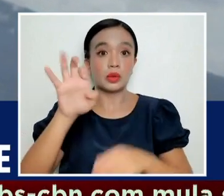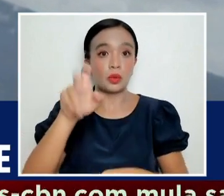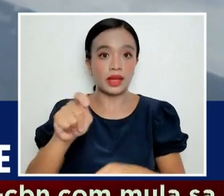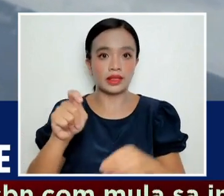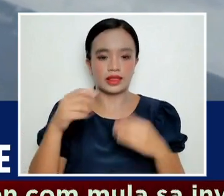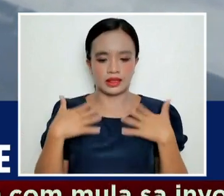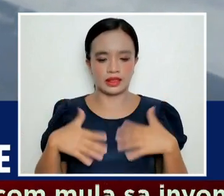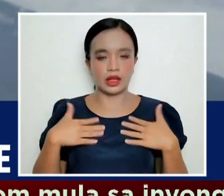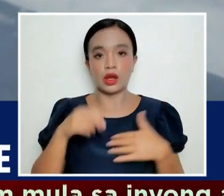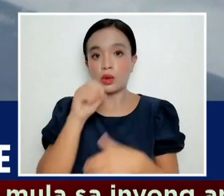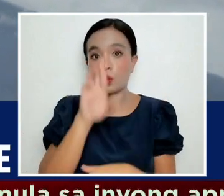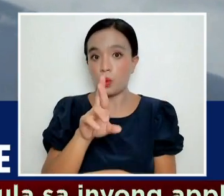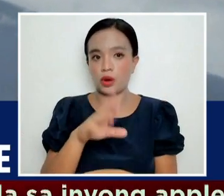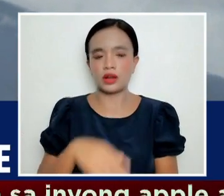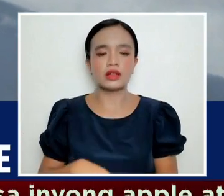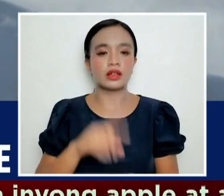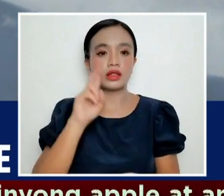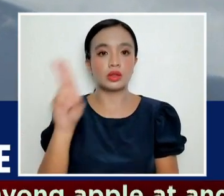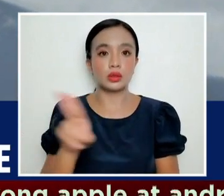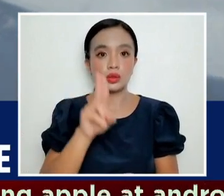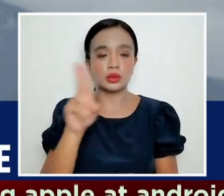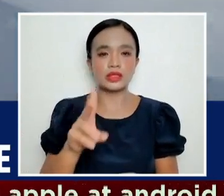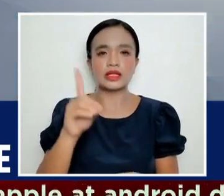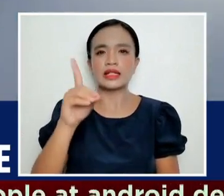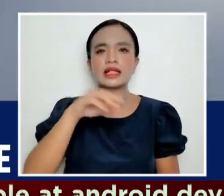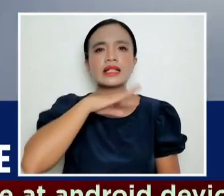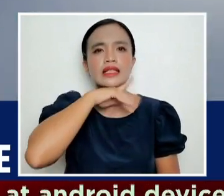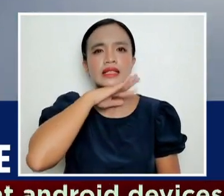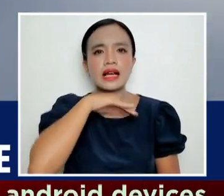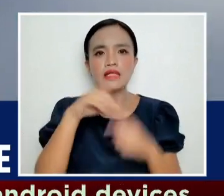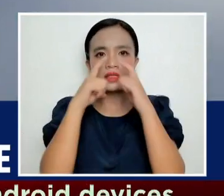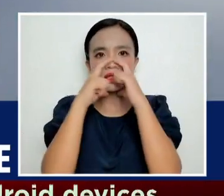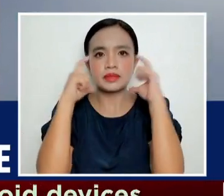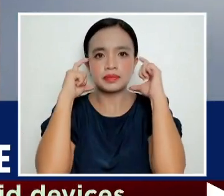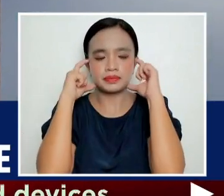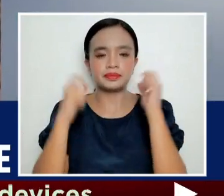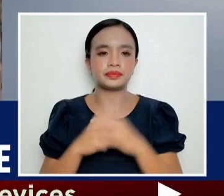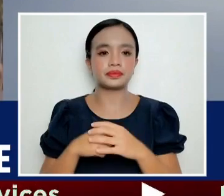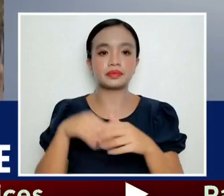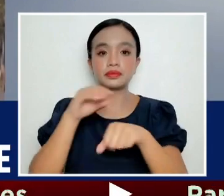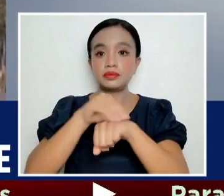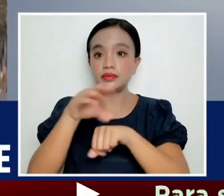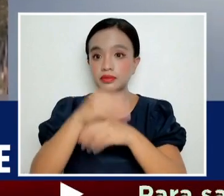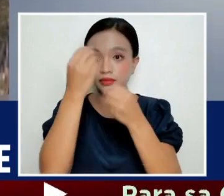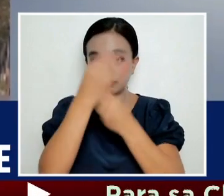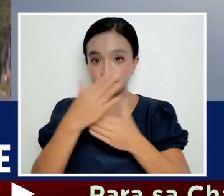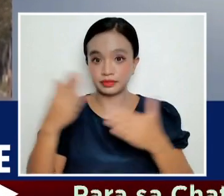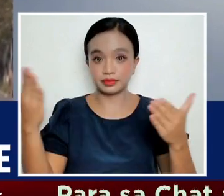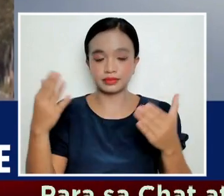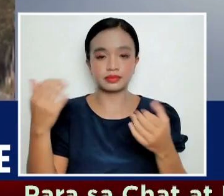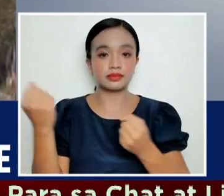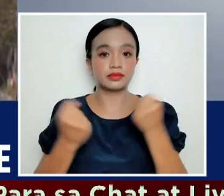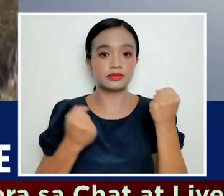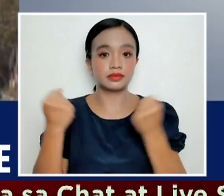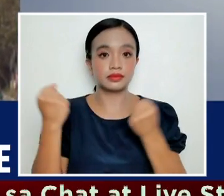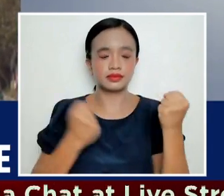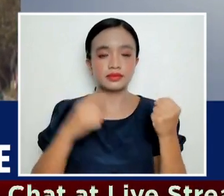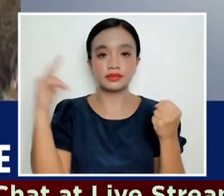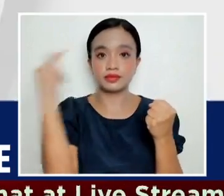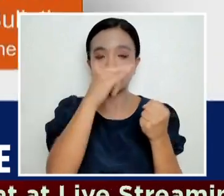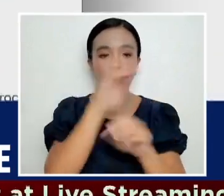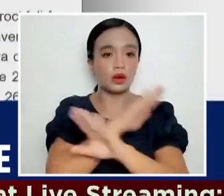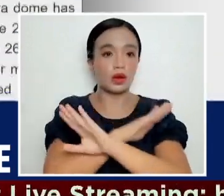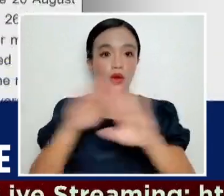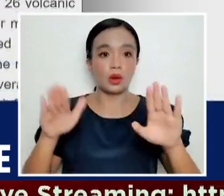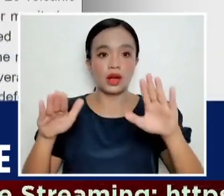naman ng dust mask. Abisuhan naman ng Civil Aviation Authorities ang mga piloto ng mga aircraft na huwag lumapit